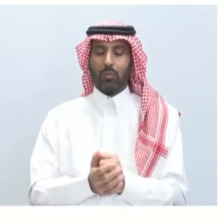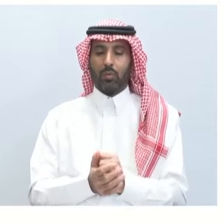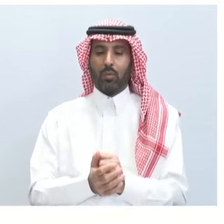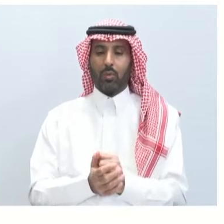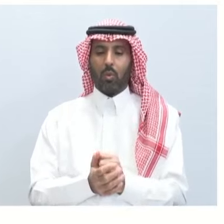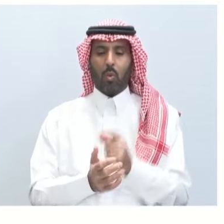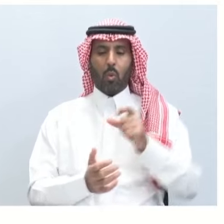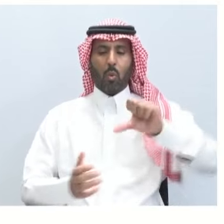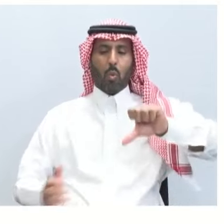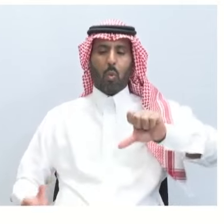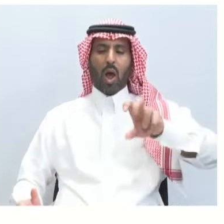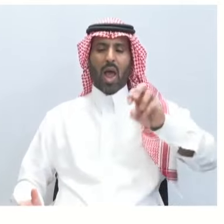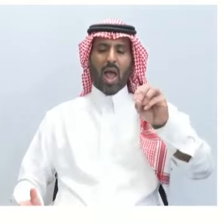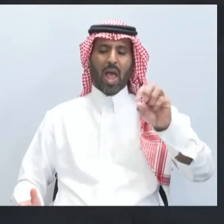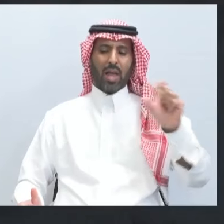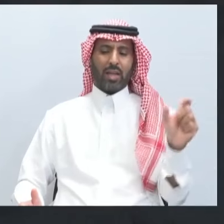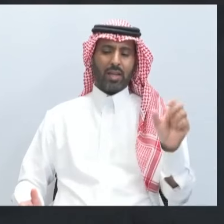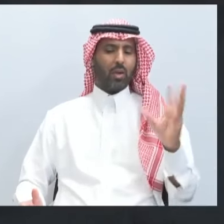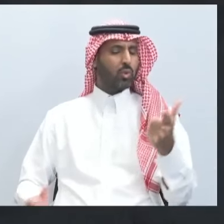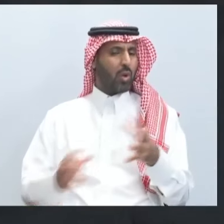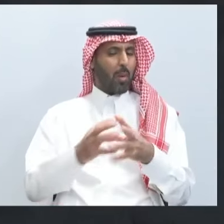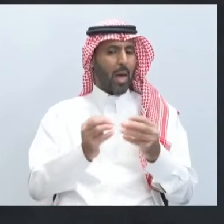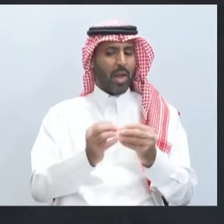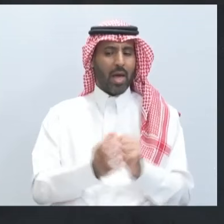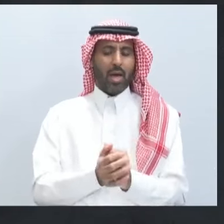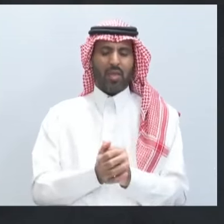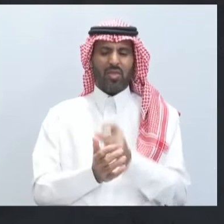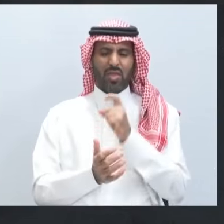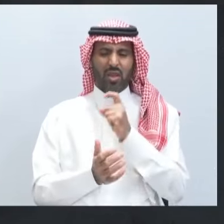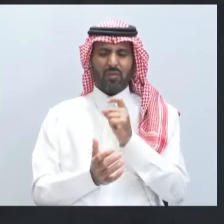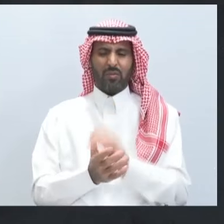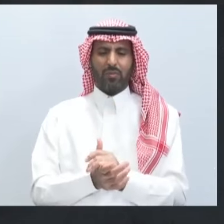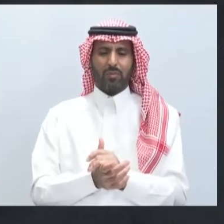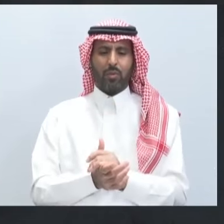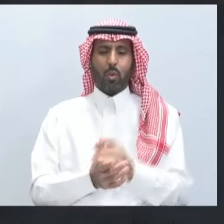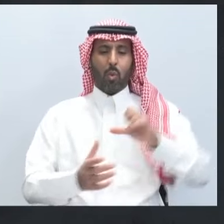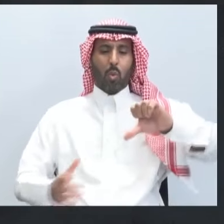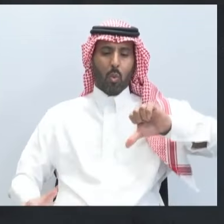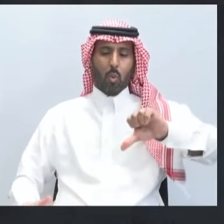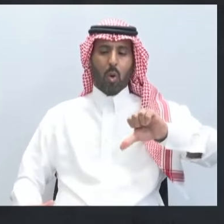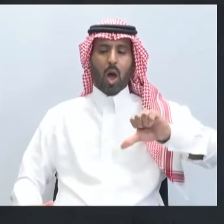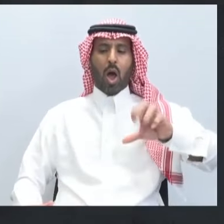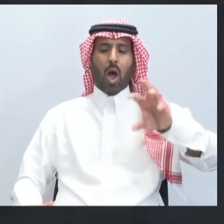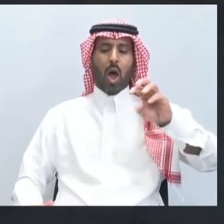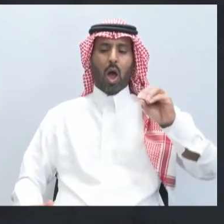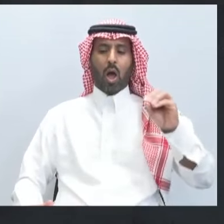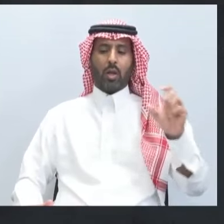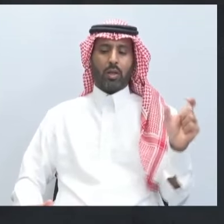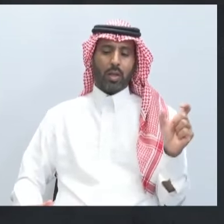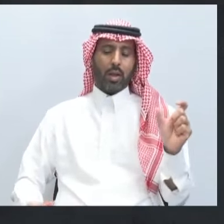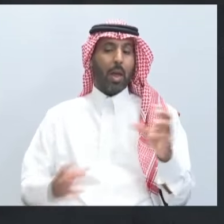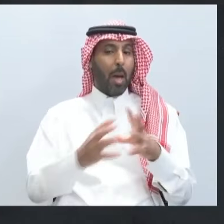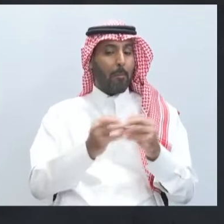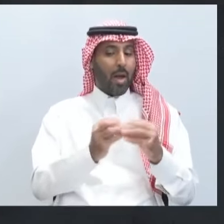على وهن ما معنى وهن وهنا على وهن ما المقصود بالوهن ما المراد بالوهن ما معنى